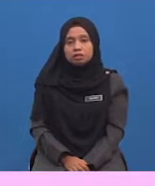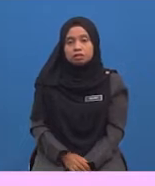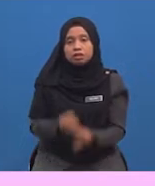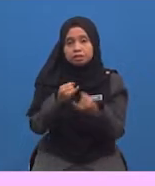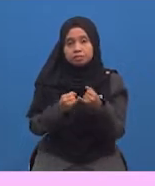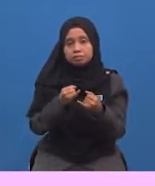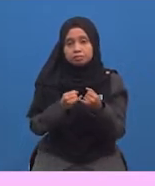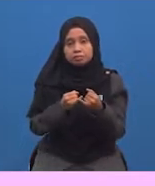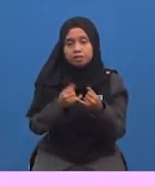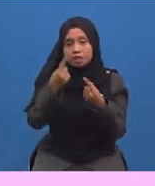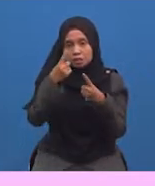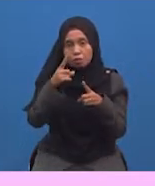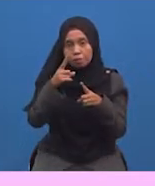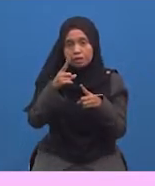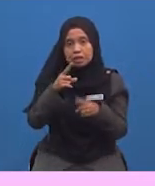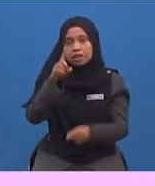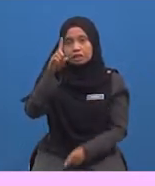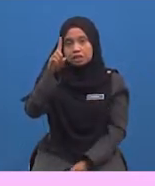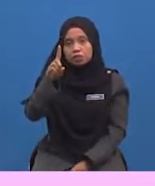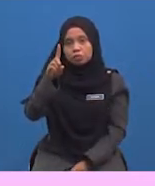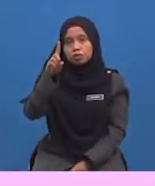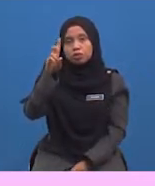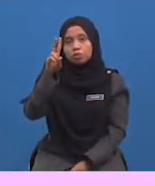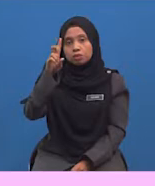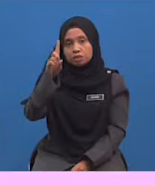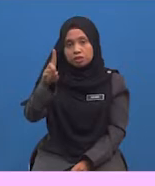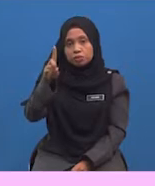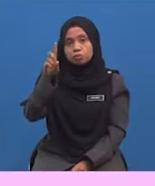Akhir sekali, jawapan ialah